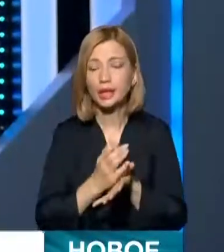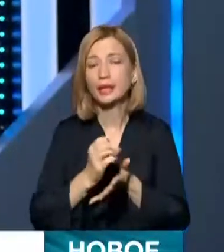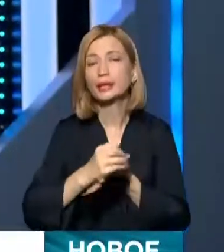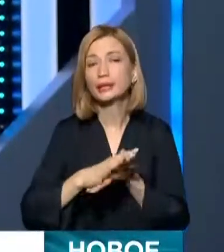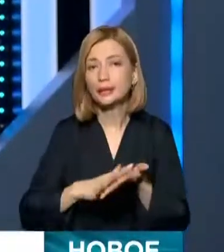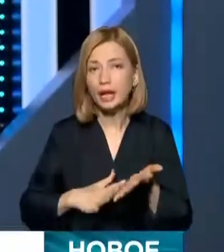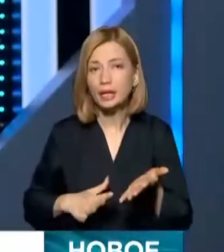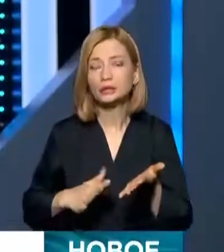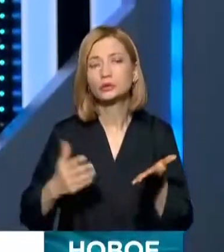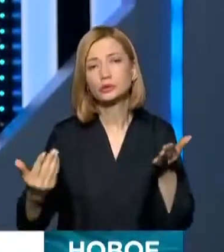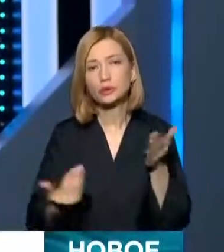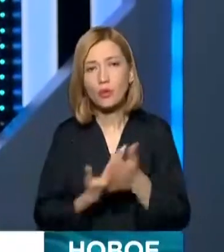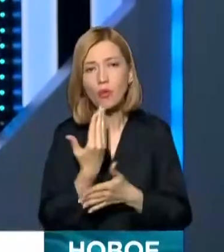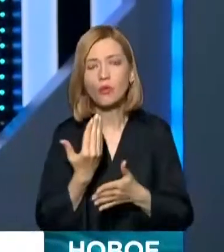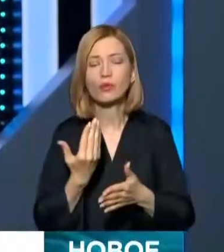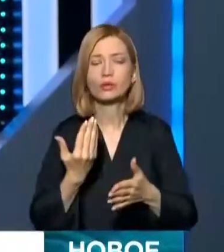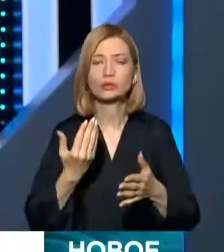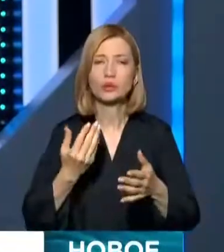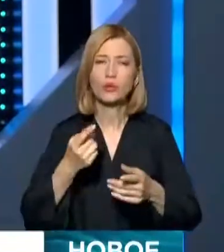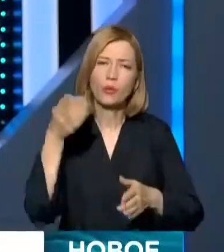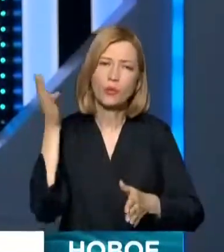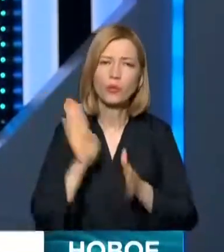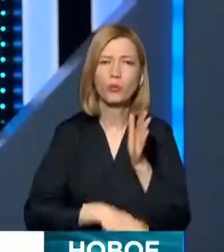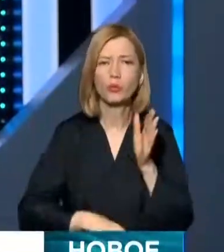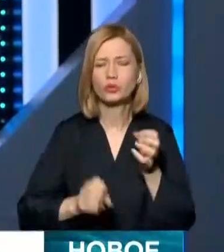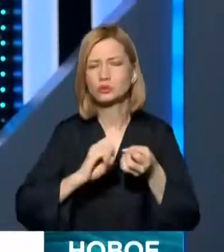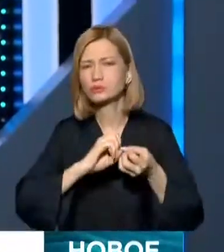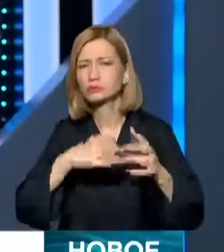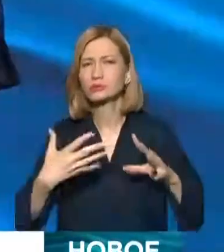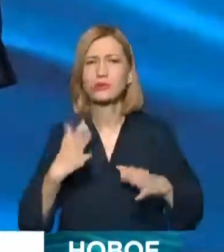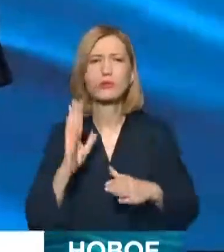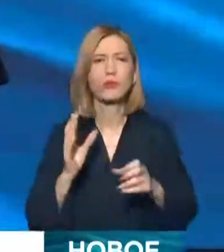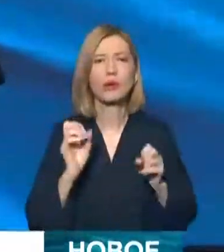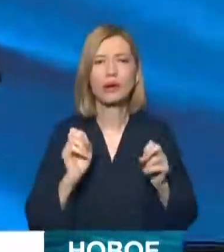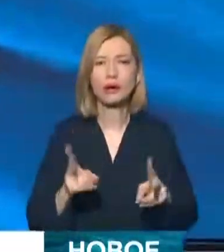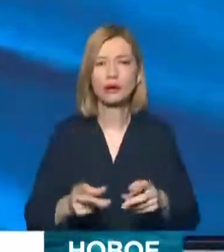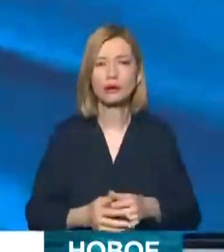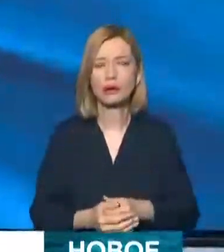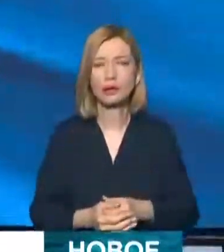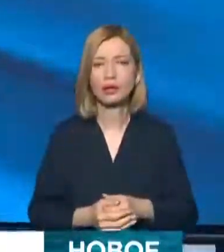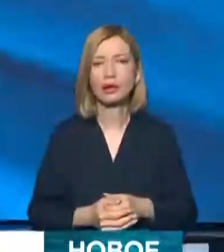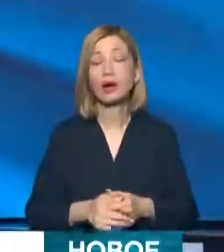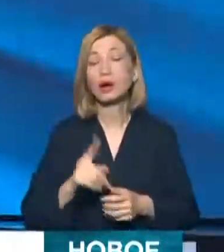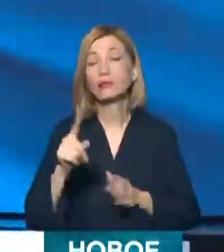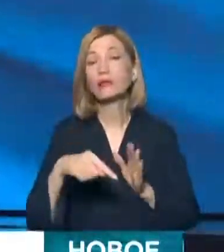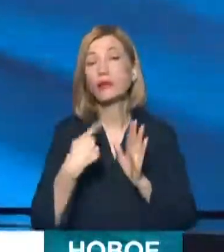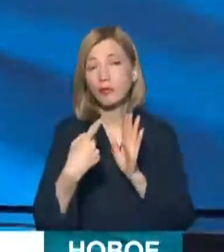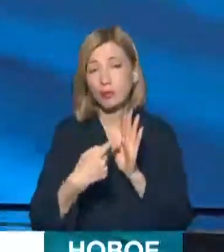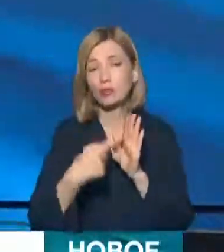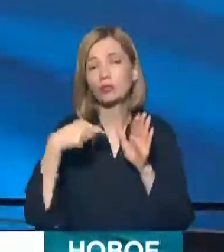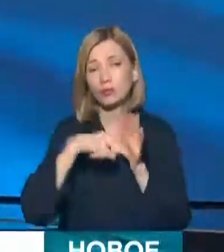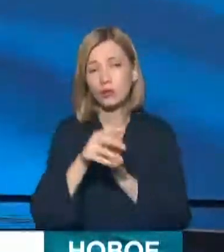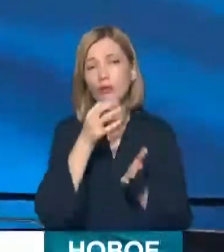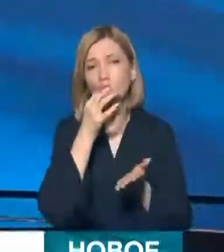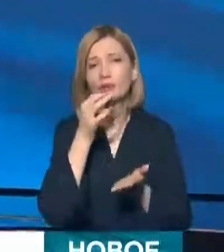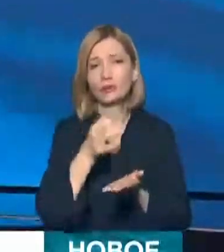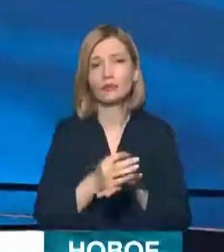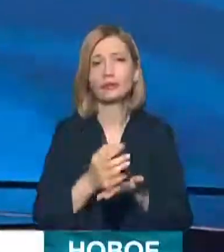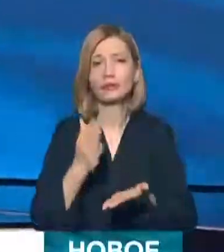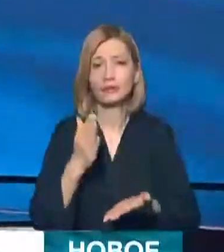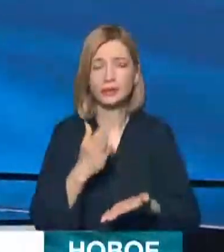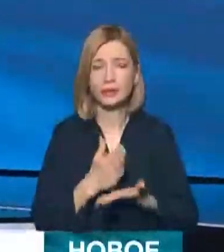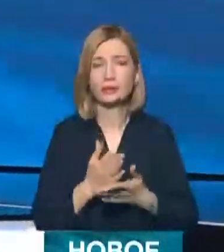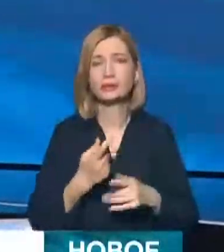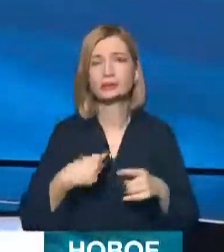это к новому большому конфликту? Вы знаете, ответ в самом вопросе. Мы действительно